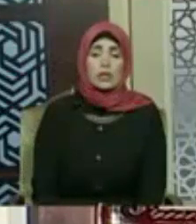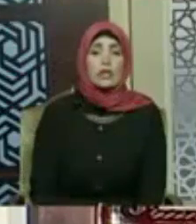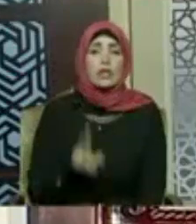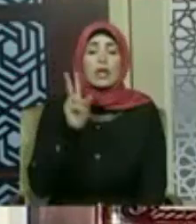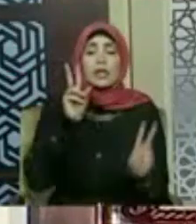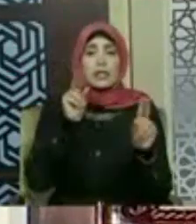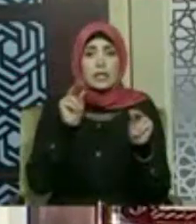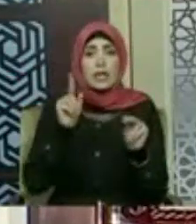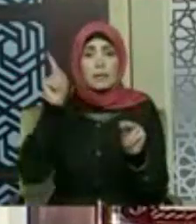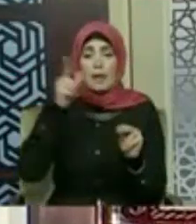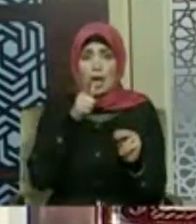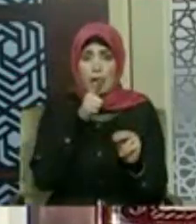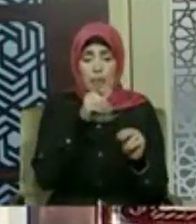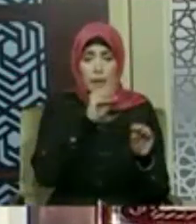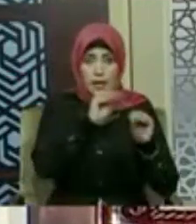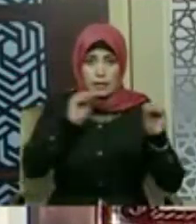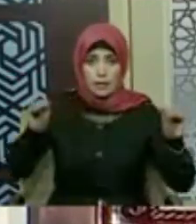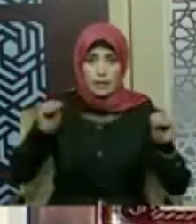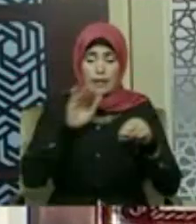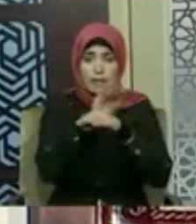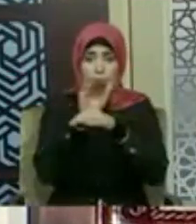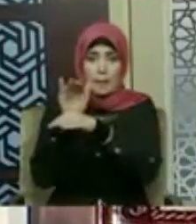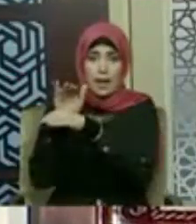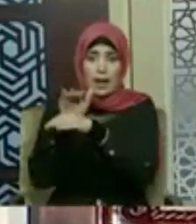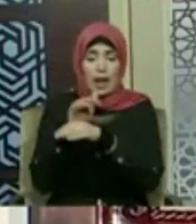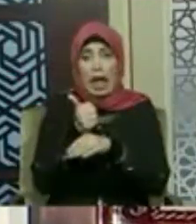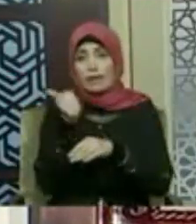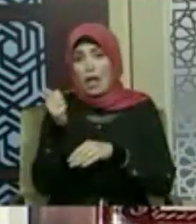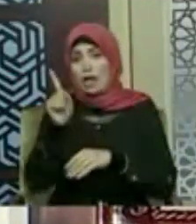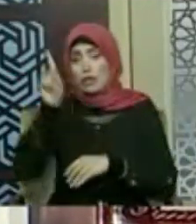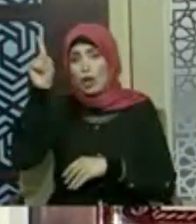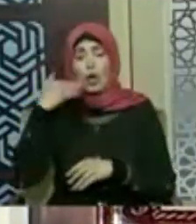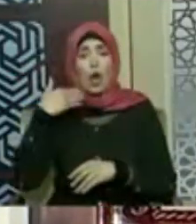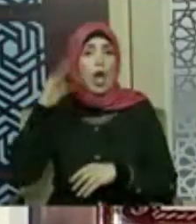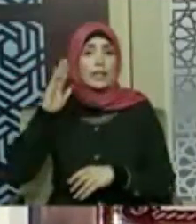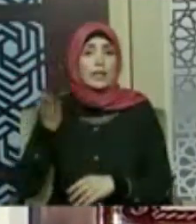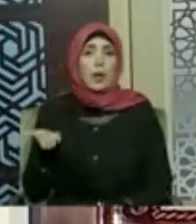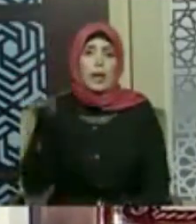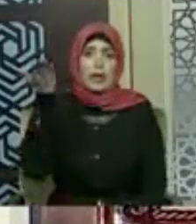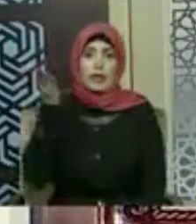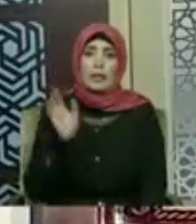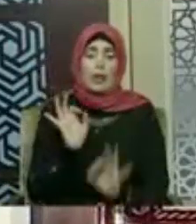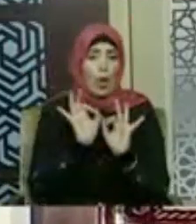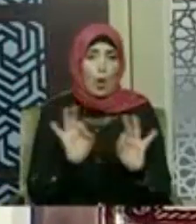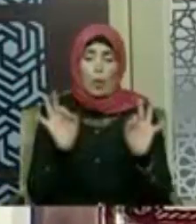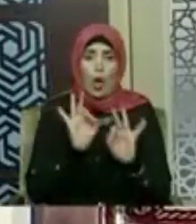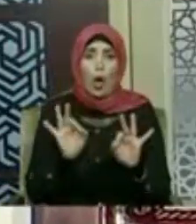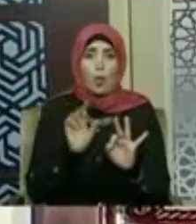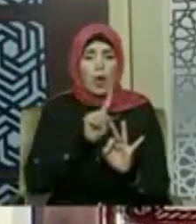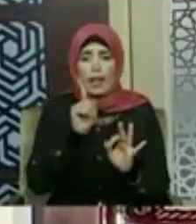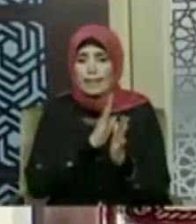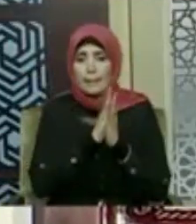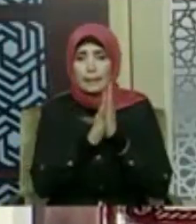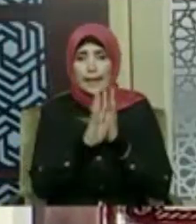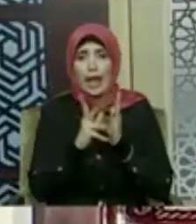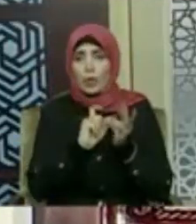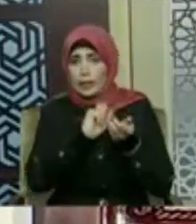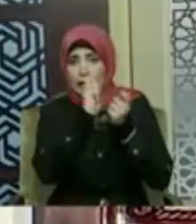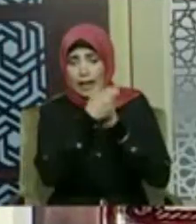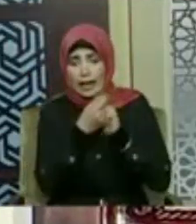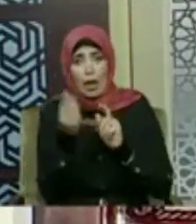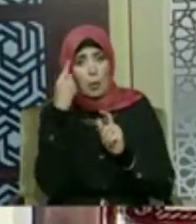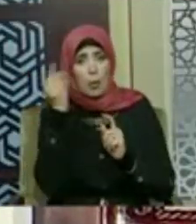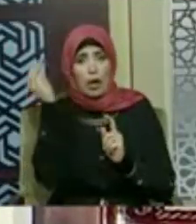وكما بلغت عن الله عز وجل. لا تأخذنا